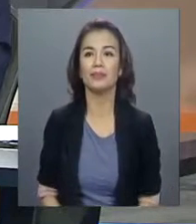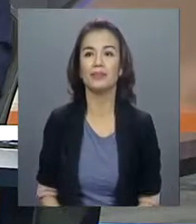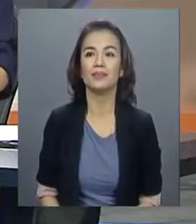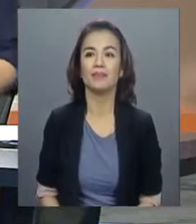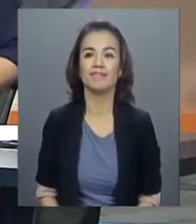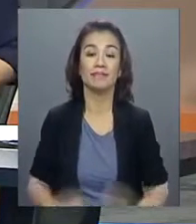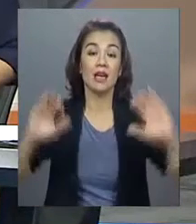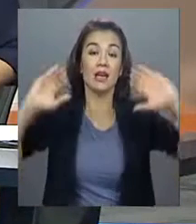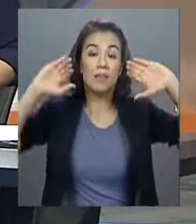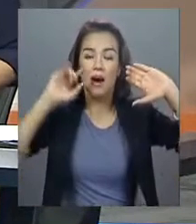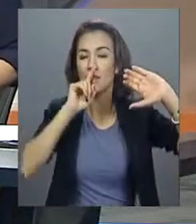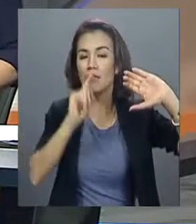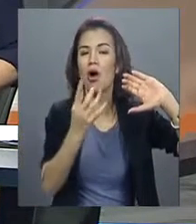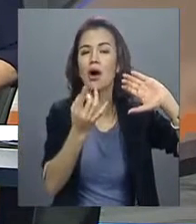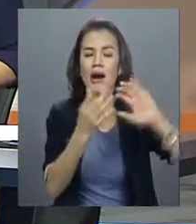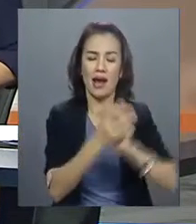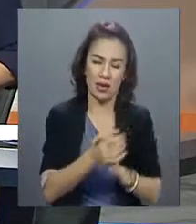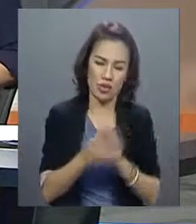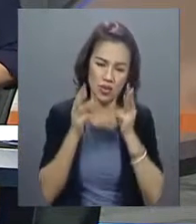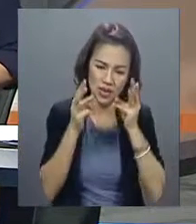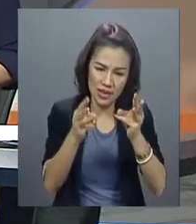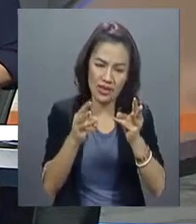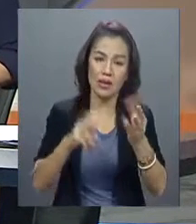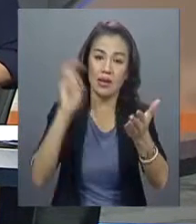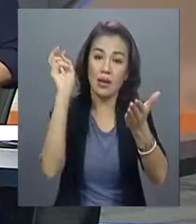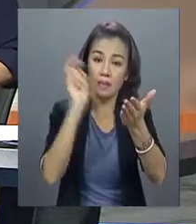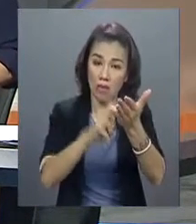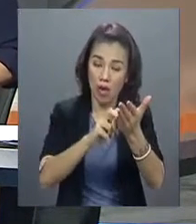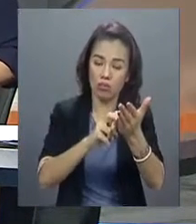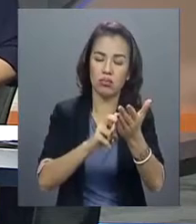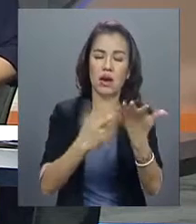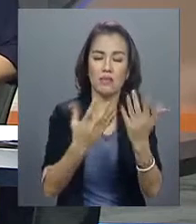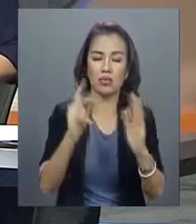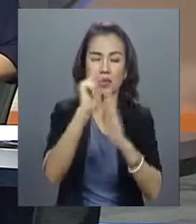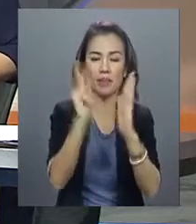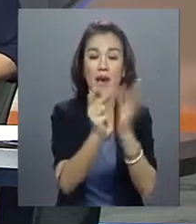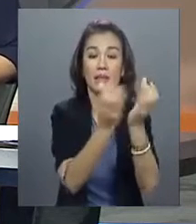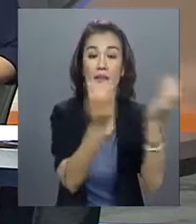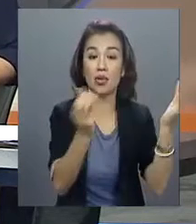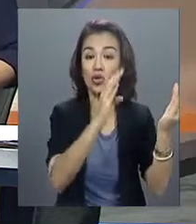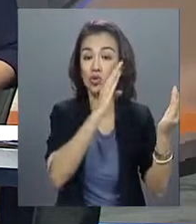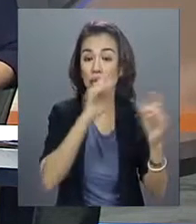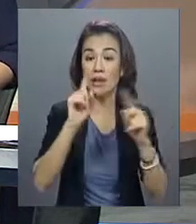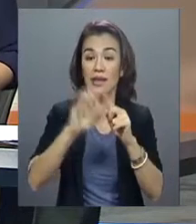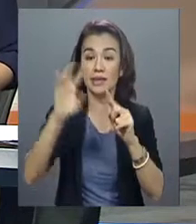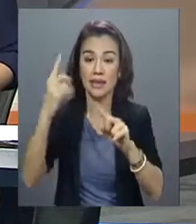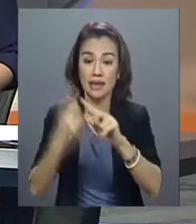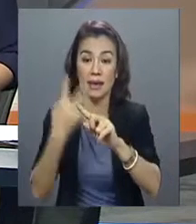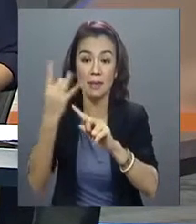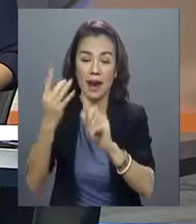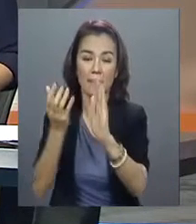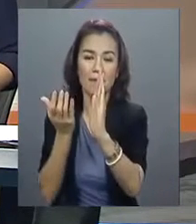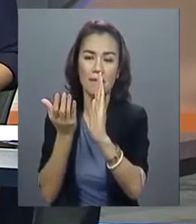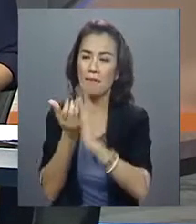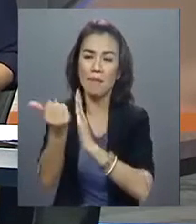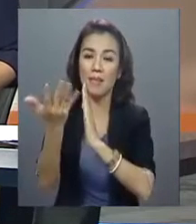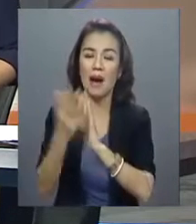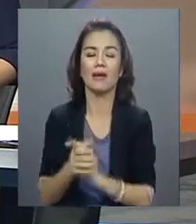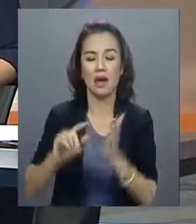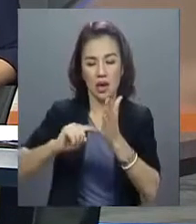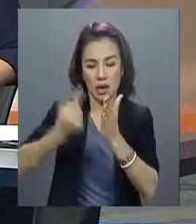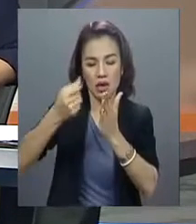รัฐบาลยืนยันแนวทางการรองรับนะคะร่างรัฐธรรมนูญฉบับใหม่ค่ะหากไม่ผ่านประชามติในวันที่7สิงหาคมนี้คือการเริ่มต้นแก้รัฐธรรมนูญชั่ว